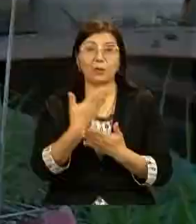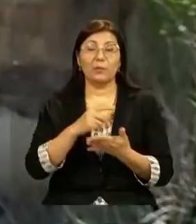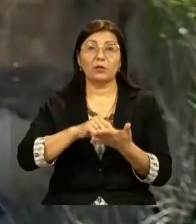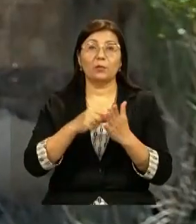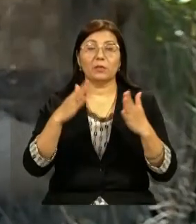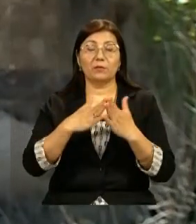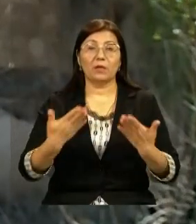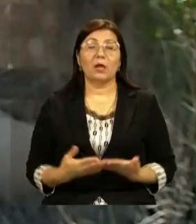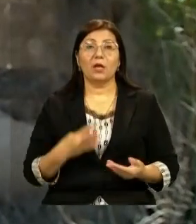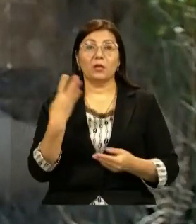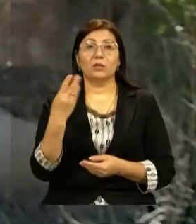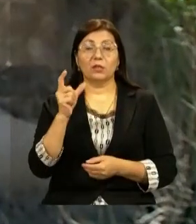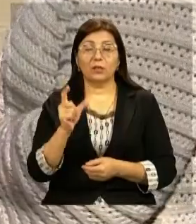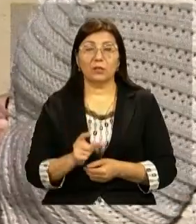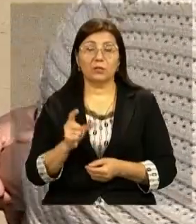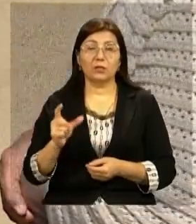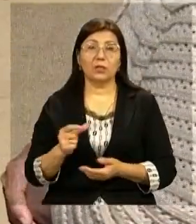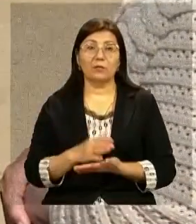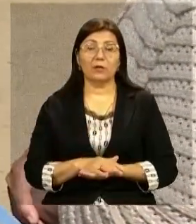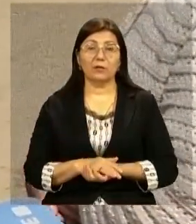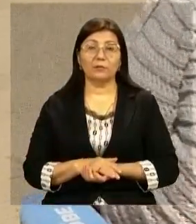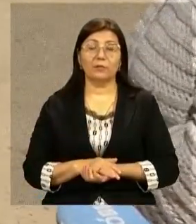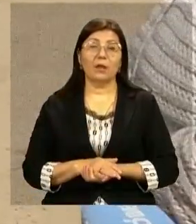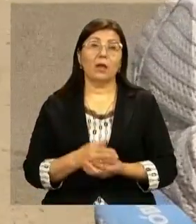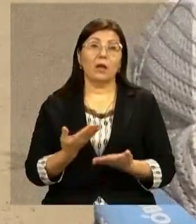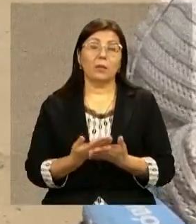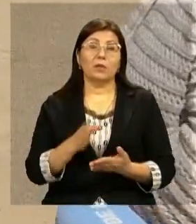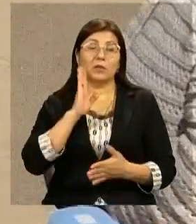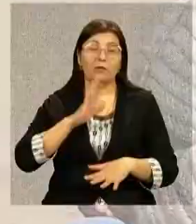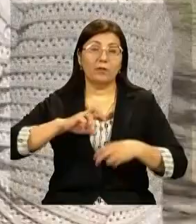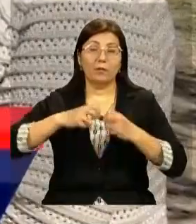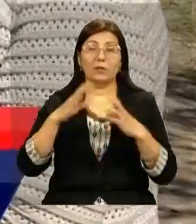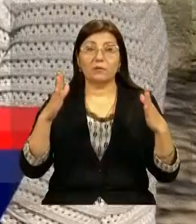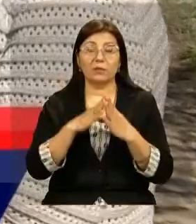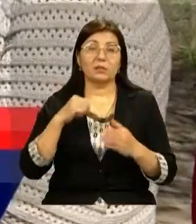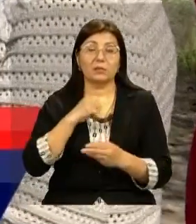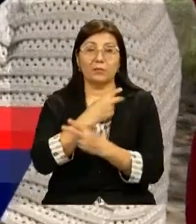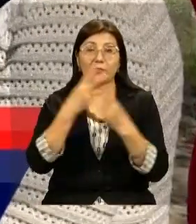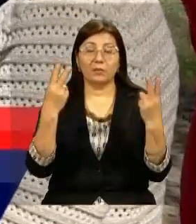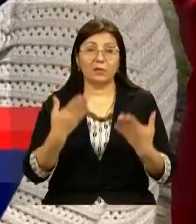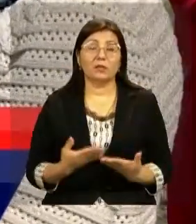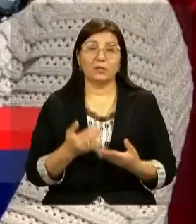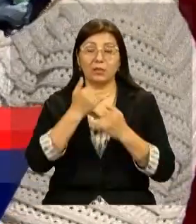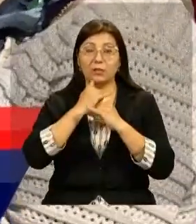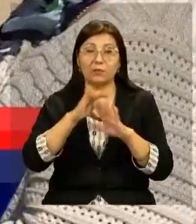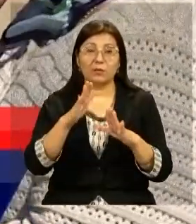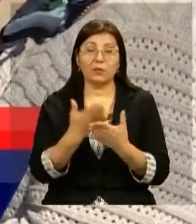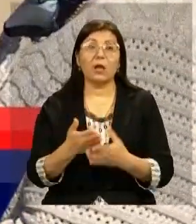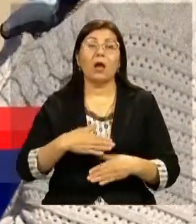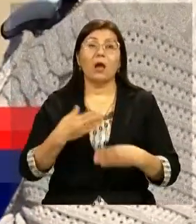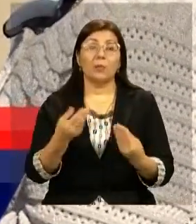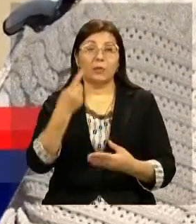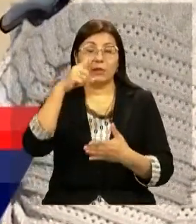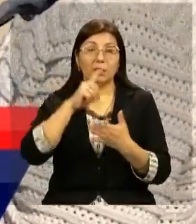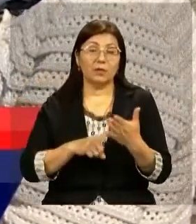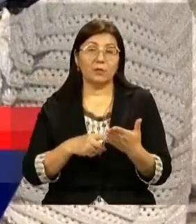доме проживало 4 человека. Вода серьезно повредила наш дом. Вы сами видите, здесь жить уже невозможно. Мы надеемся